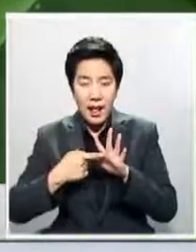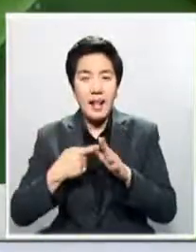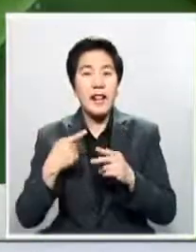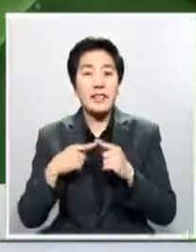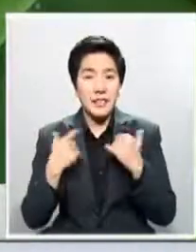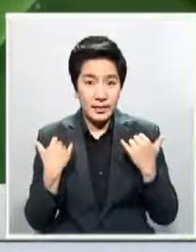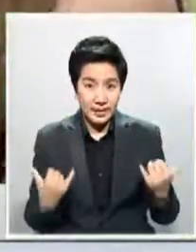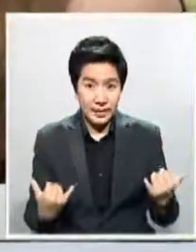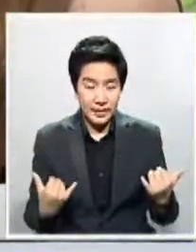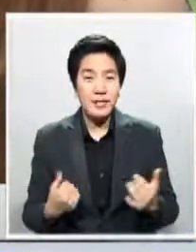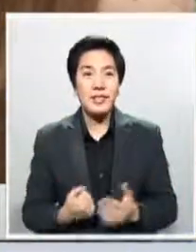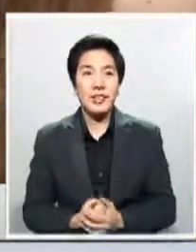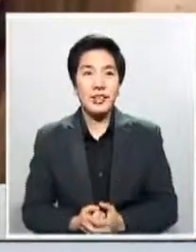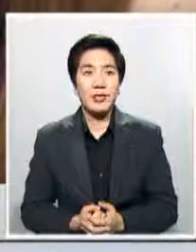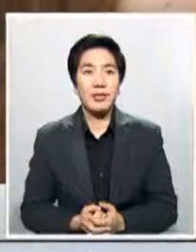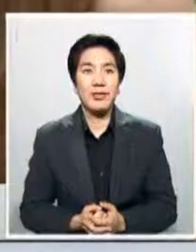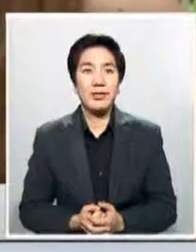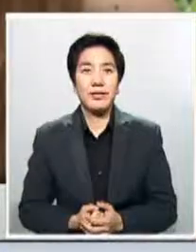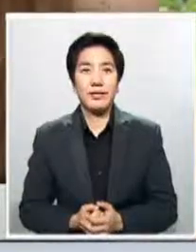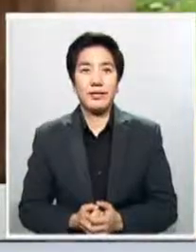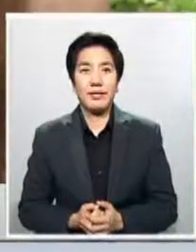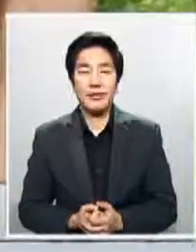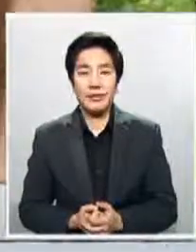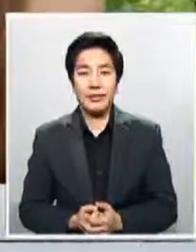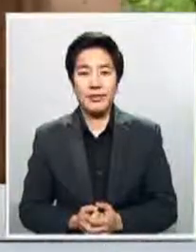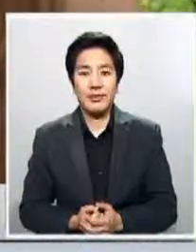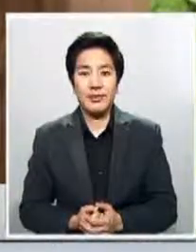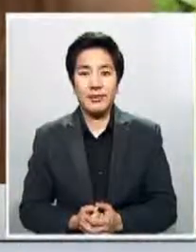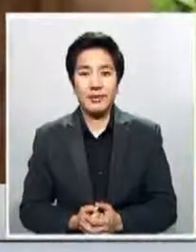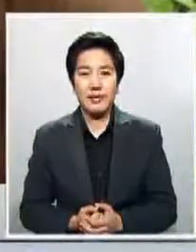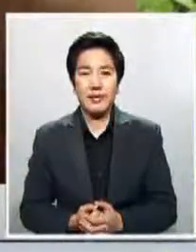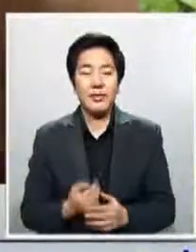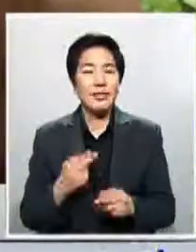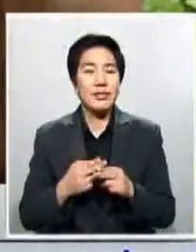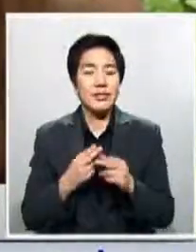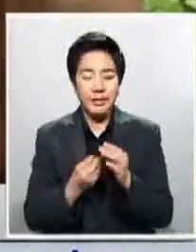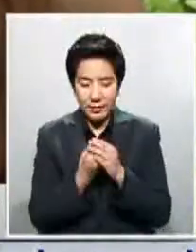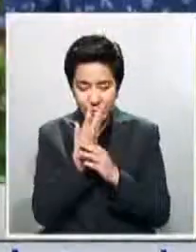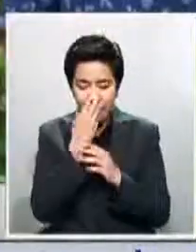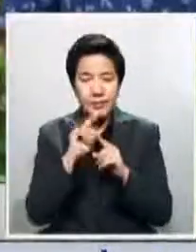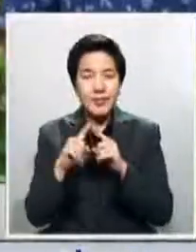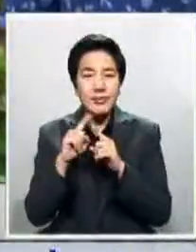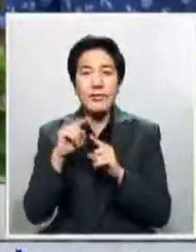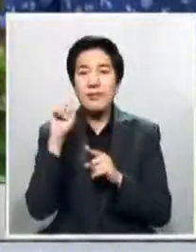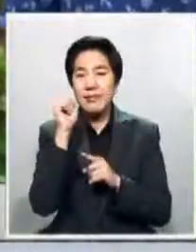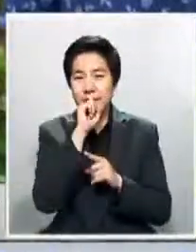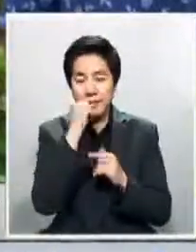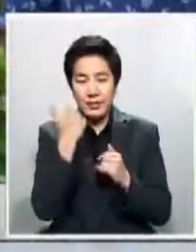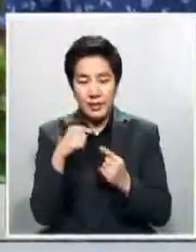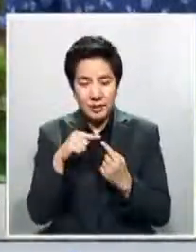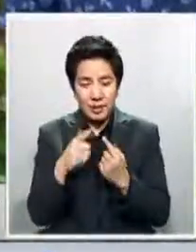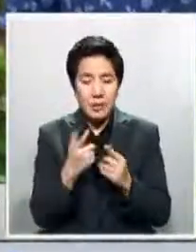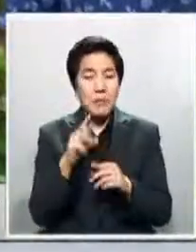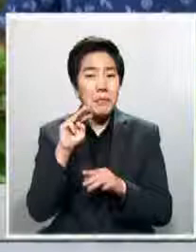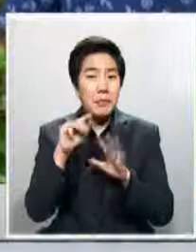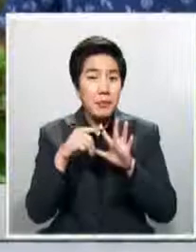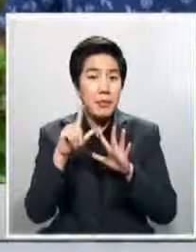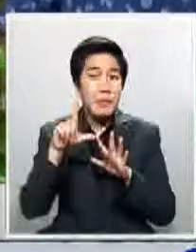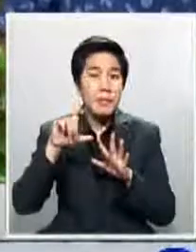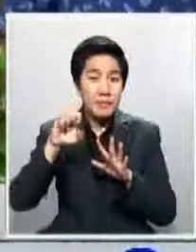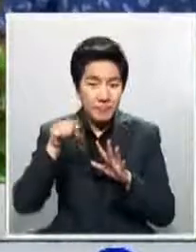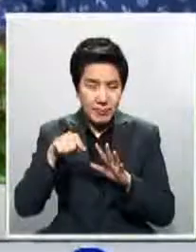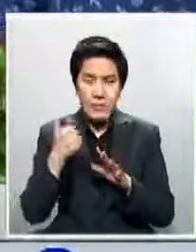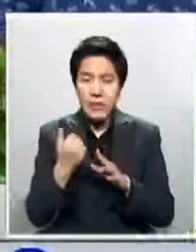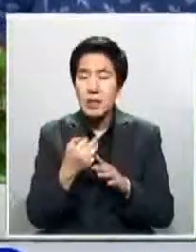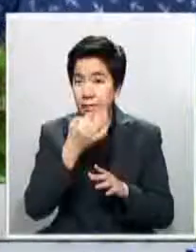ใช ่ ขึ้นต้นเป็นมะลิซ้อนพอแตกใบอ่อนก็เป็นมะลิลา อาชีพปลูกมะลิอย่างเงี้ยดีไหมพี ่